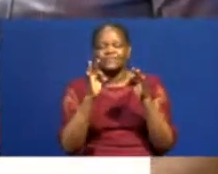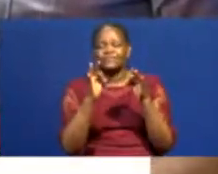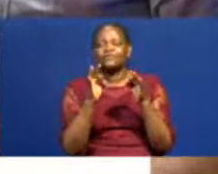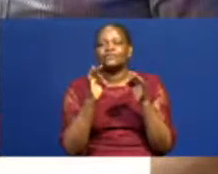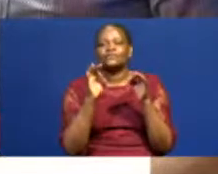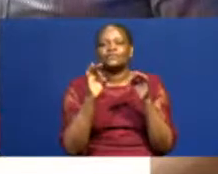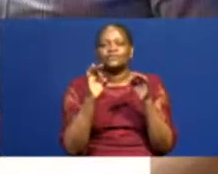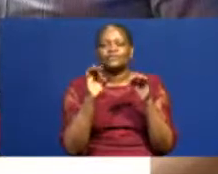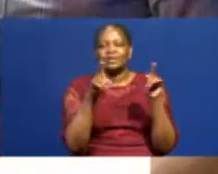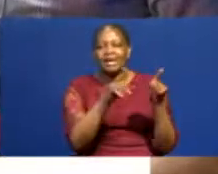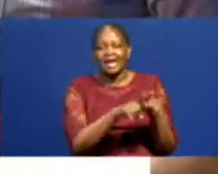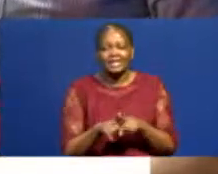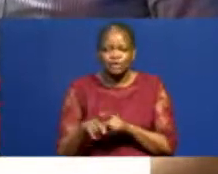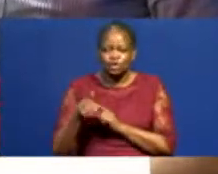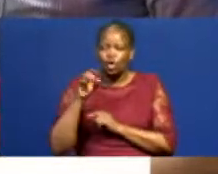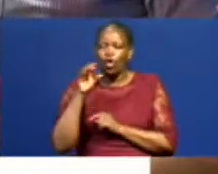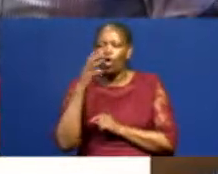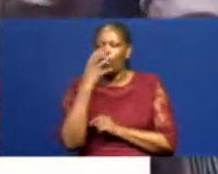ODM,